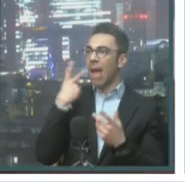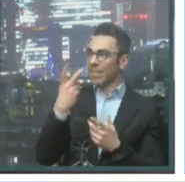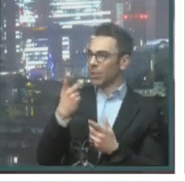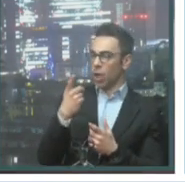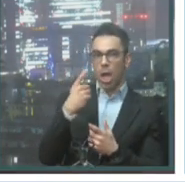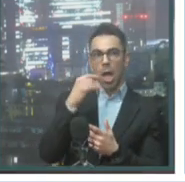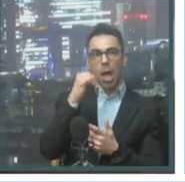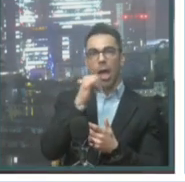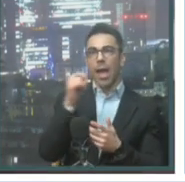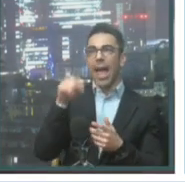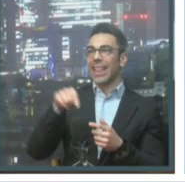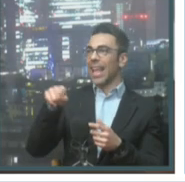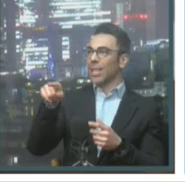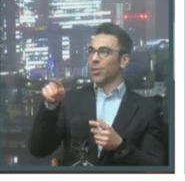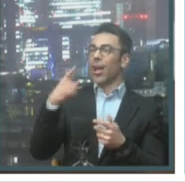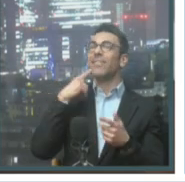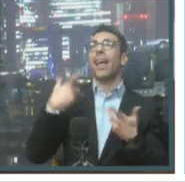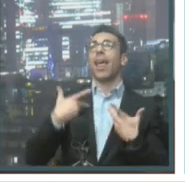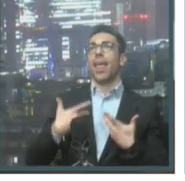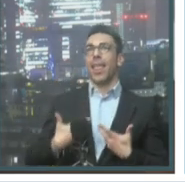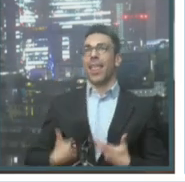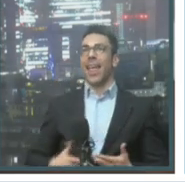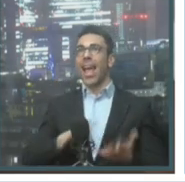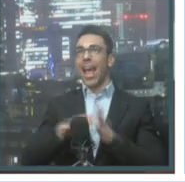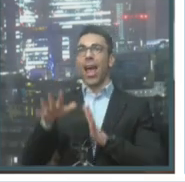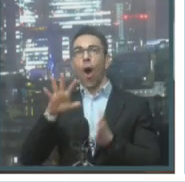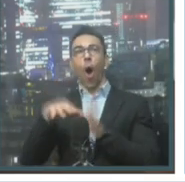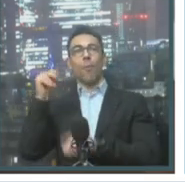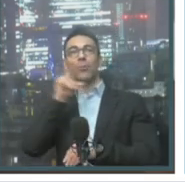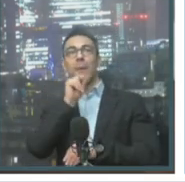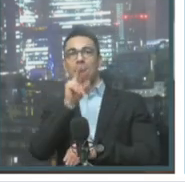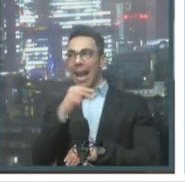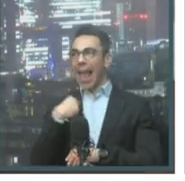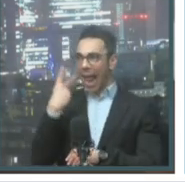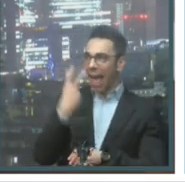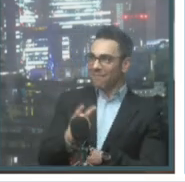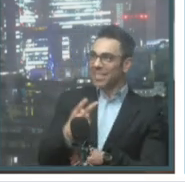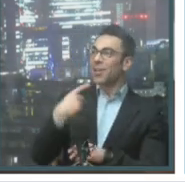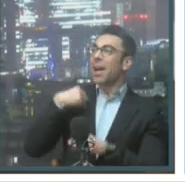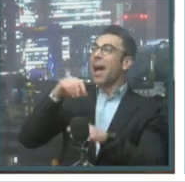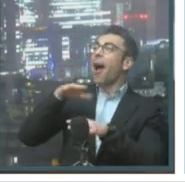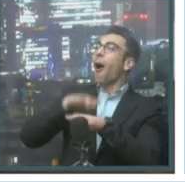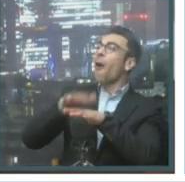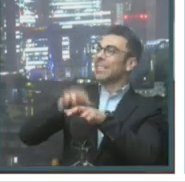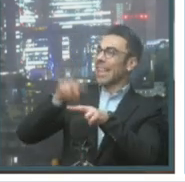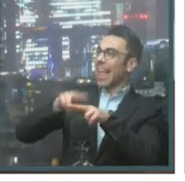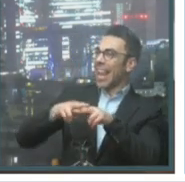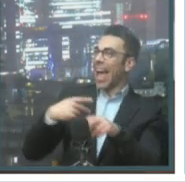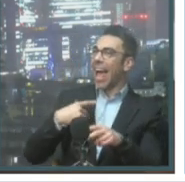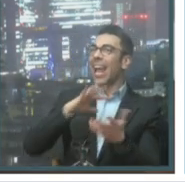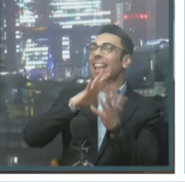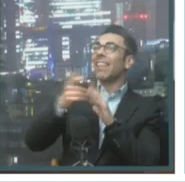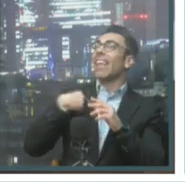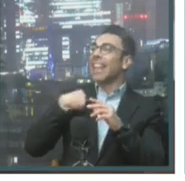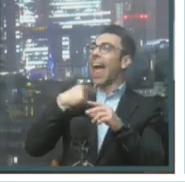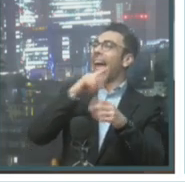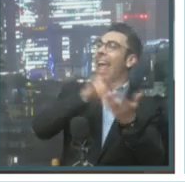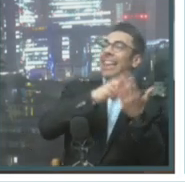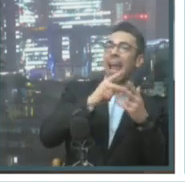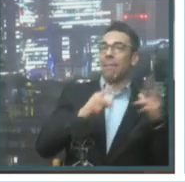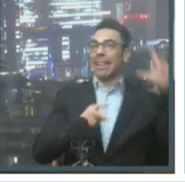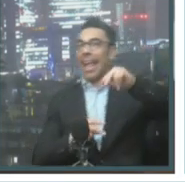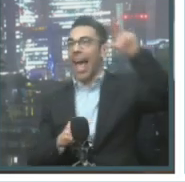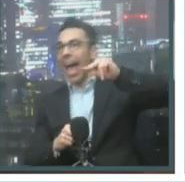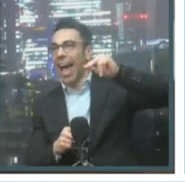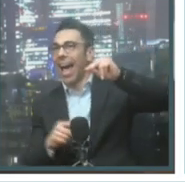balzo nel mia mente adesso sensi si è rilassato lo sai diventa poi cominciato a parlare in italiano e quindi mi passano a posizionare con il tema